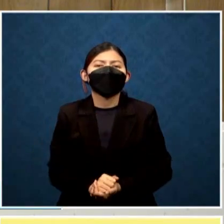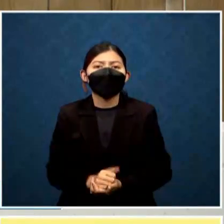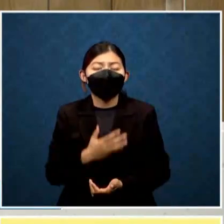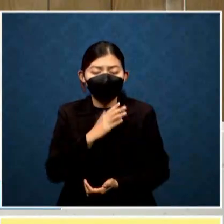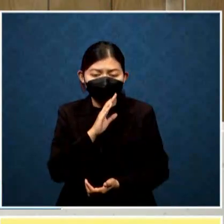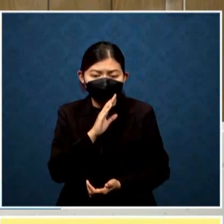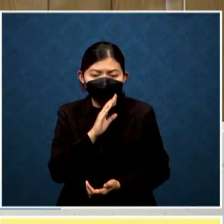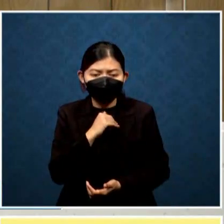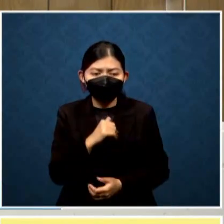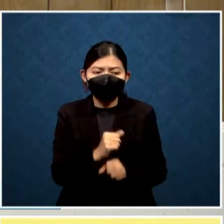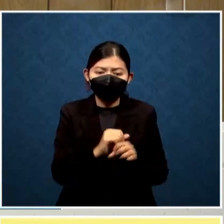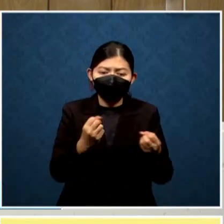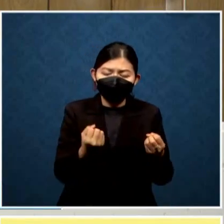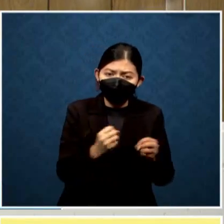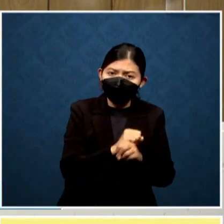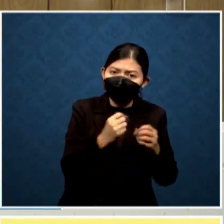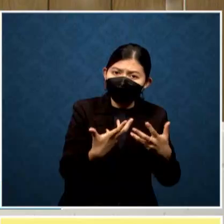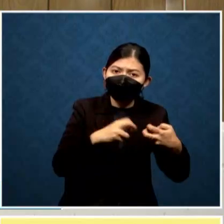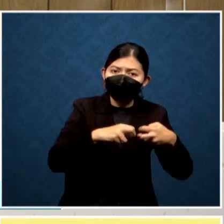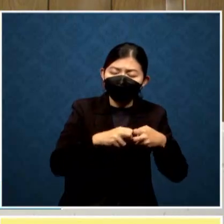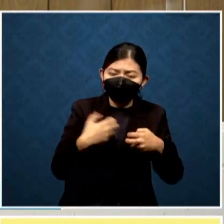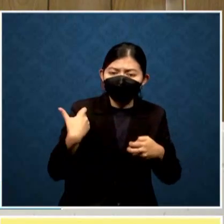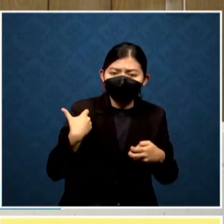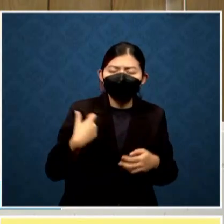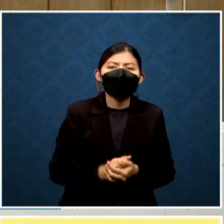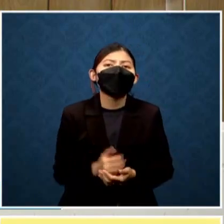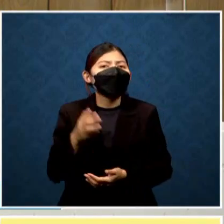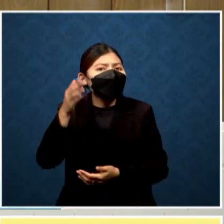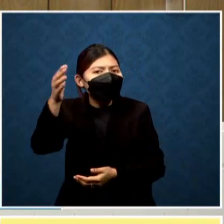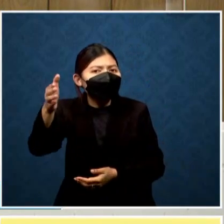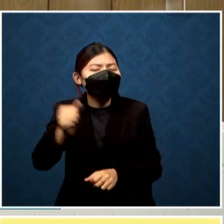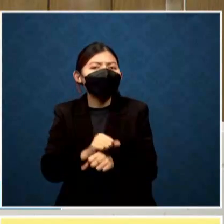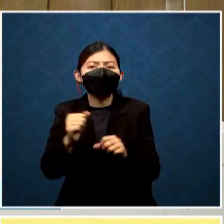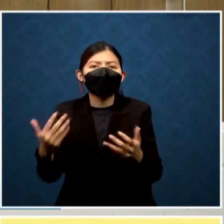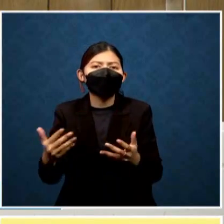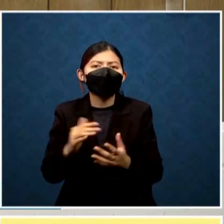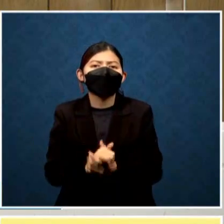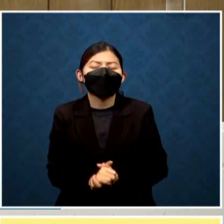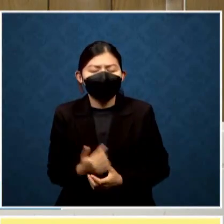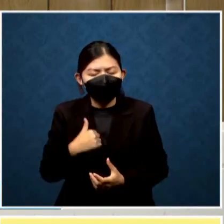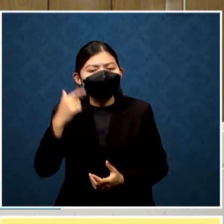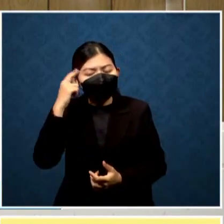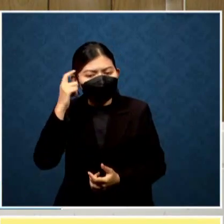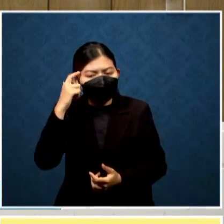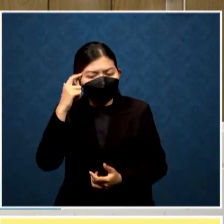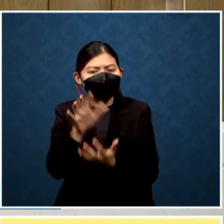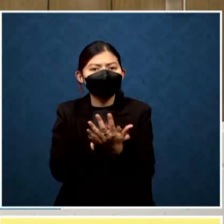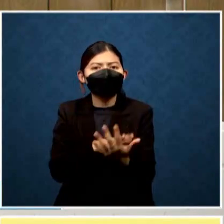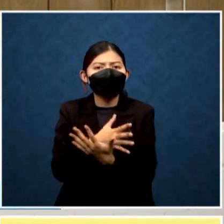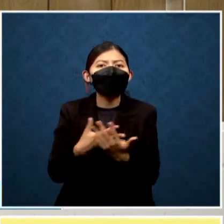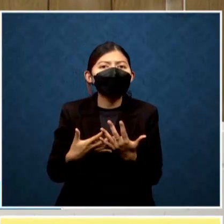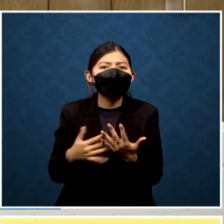เหตุท่านถามว่าเราจะทำไงในอนาคตผมก็เรียนว่าที่ผมคิดไว้ว่าจะต้องดำเนินการนะครับ